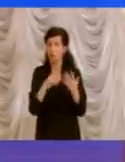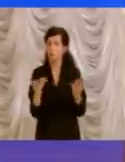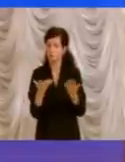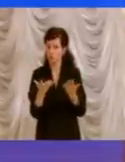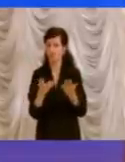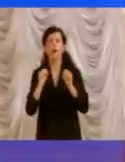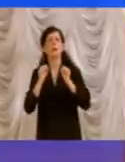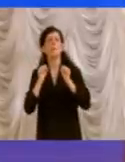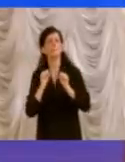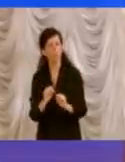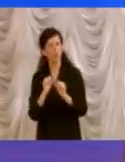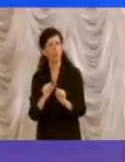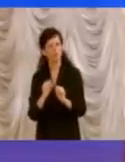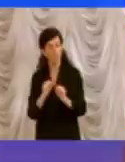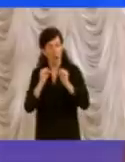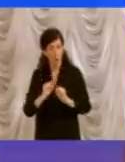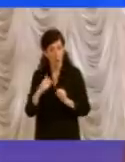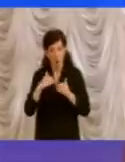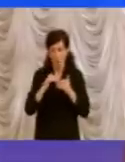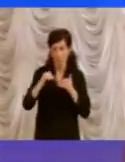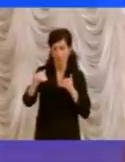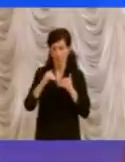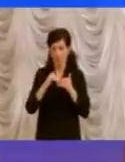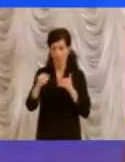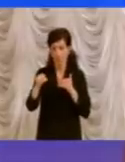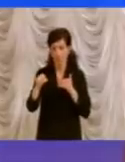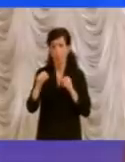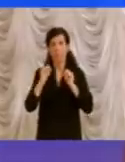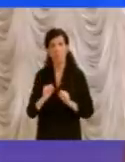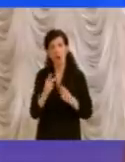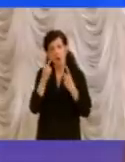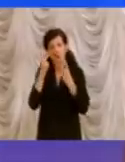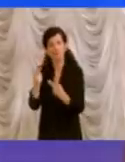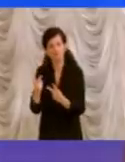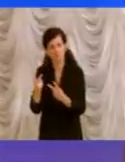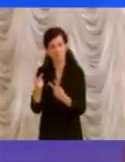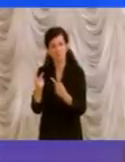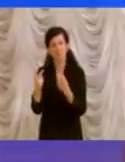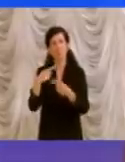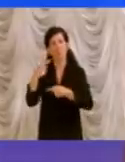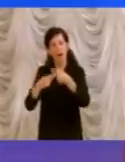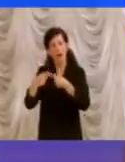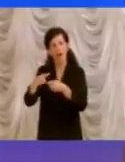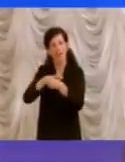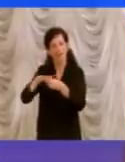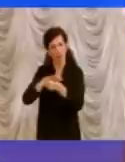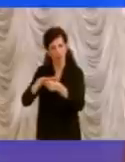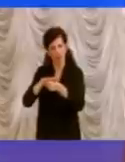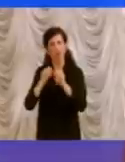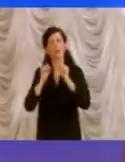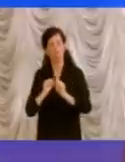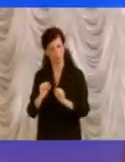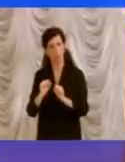possibilità di spostamenti mirati per far visita a congiunti siamo consapevoli